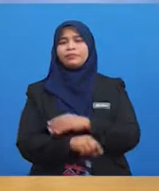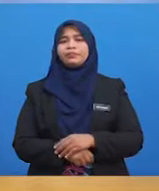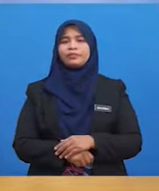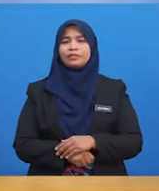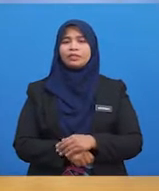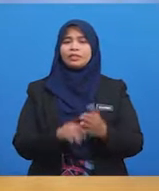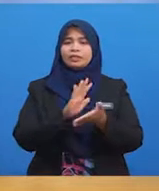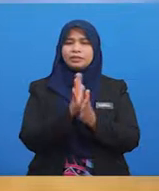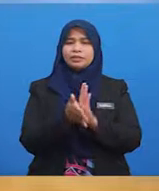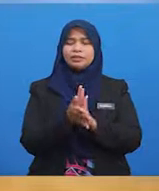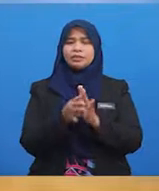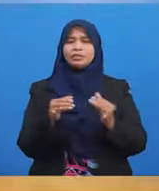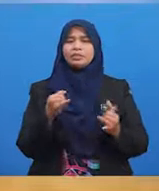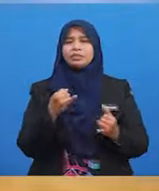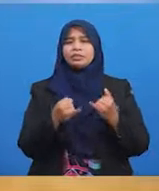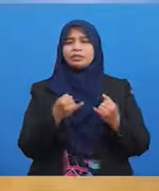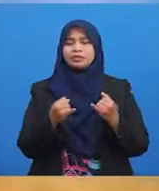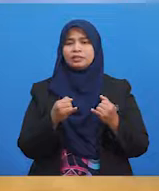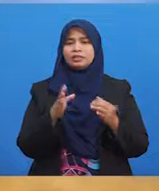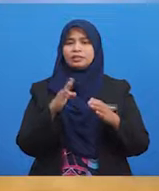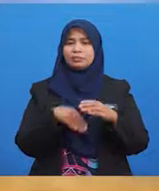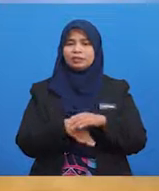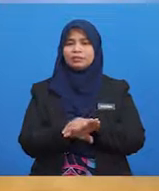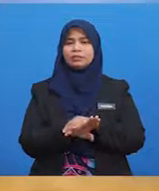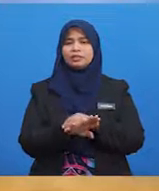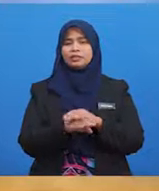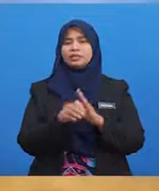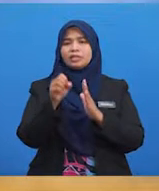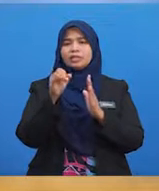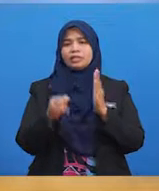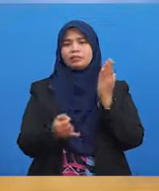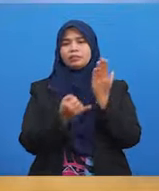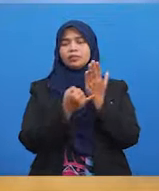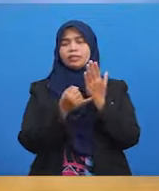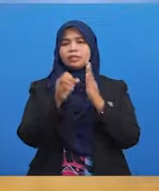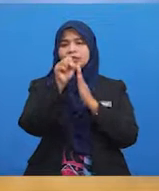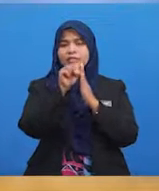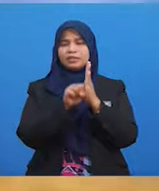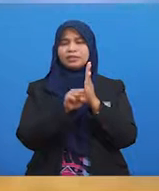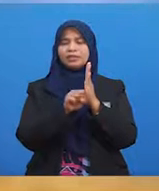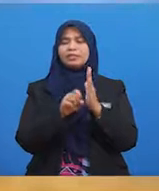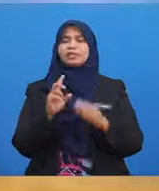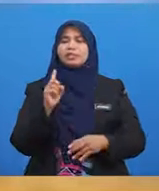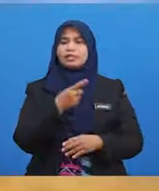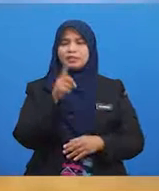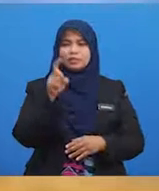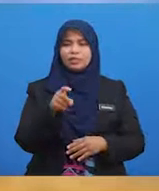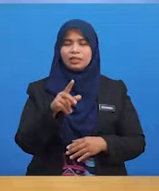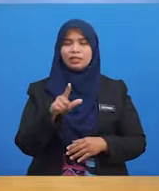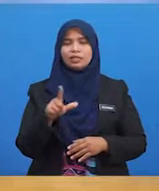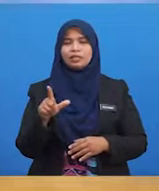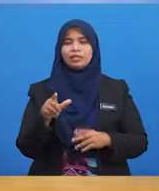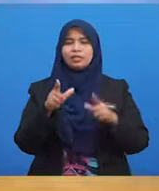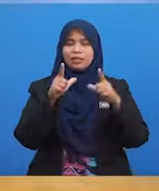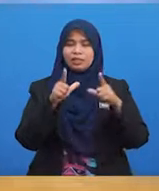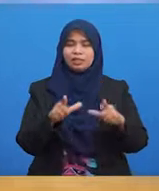Jadi, jika dimasukkan imbuhan se, kita hendaklah